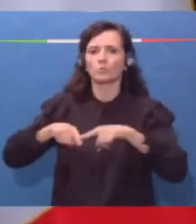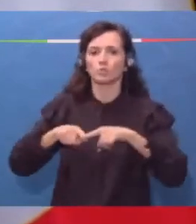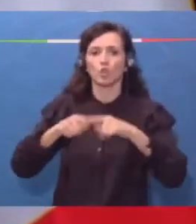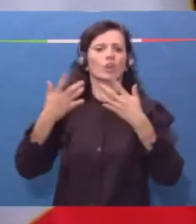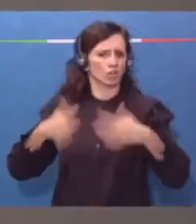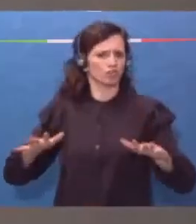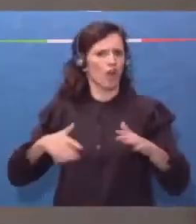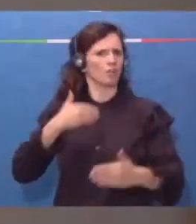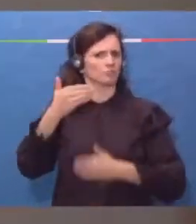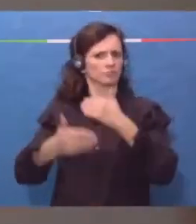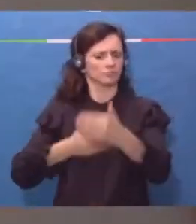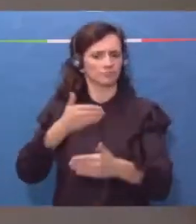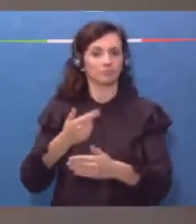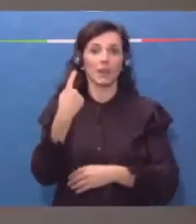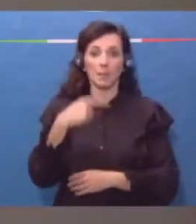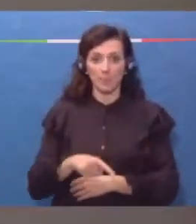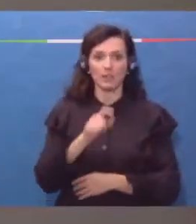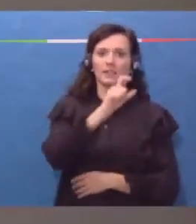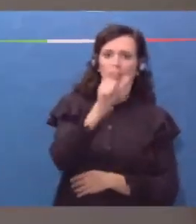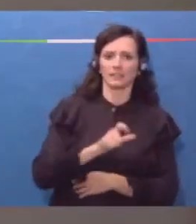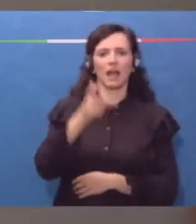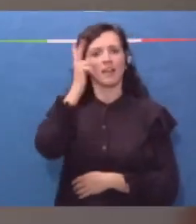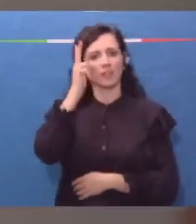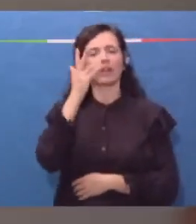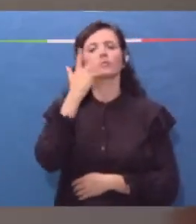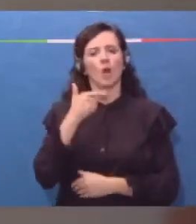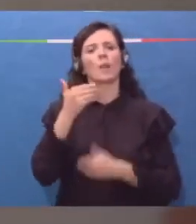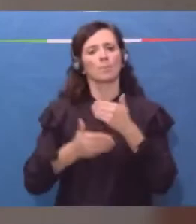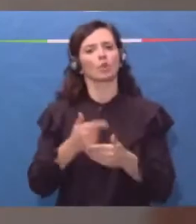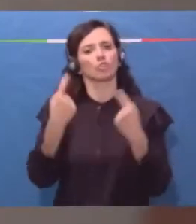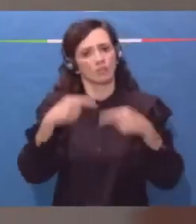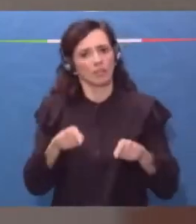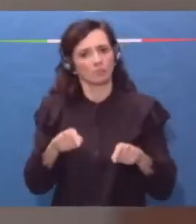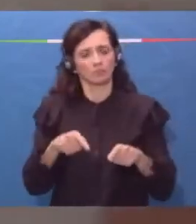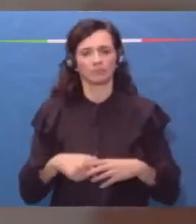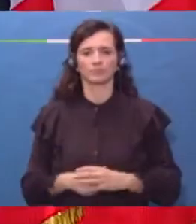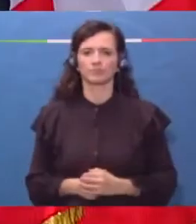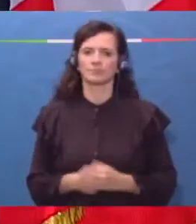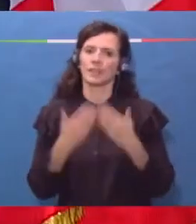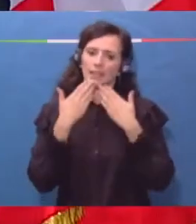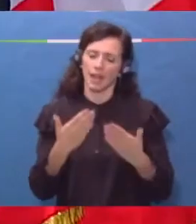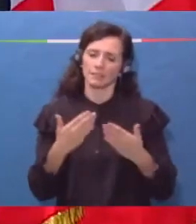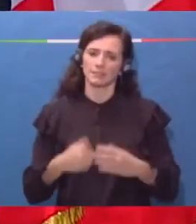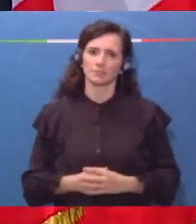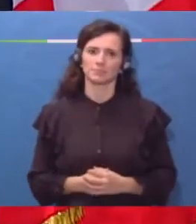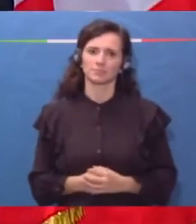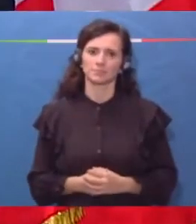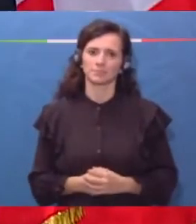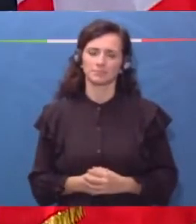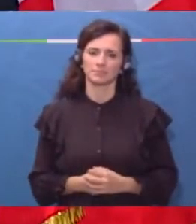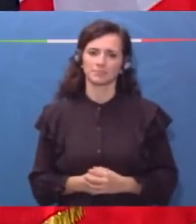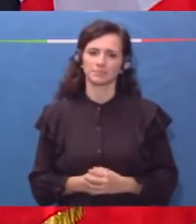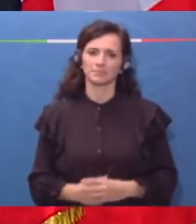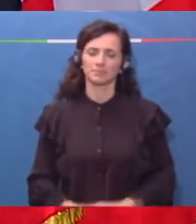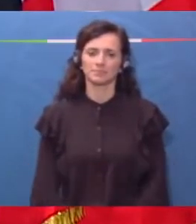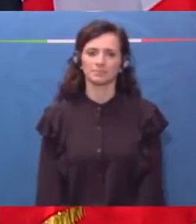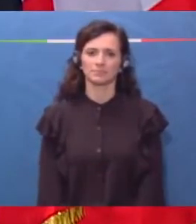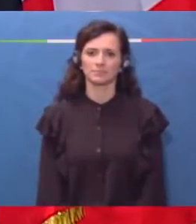questo modo che Italia e Francia pensano di procedere. Grazie.